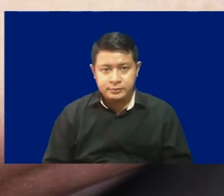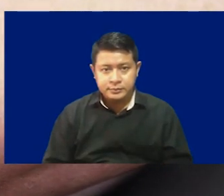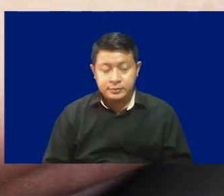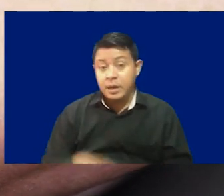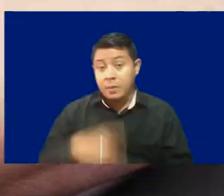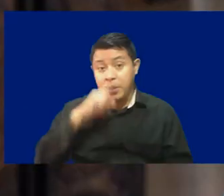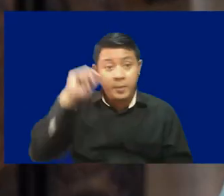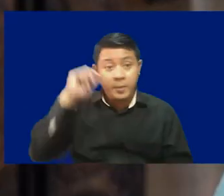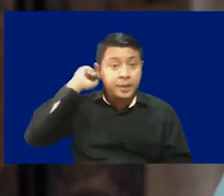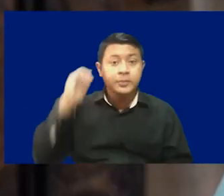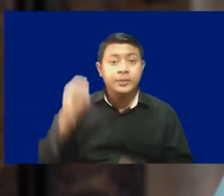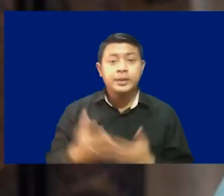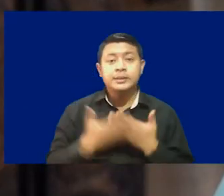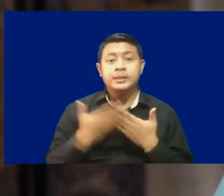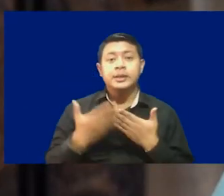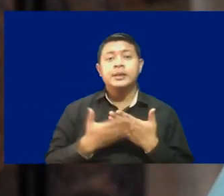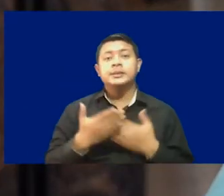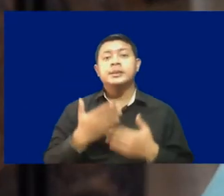Baik,